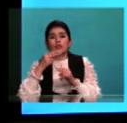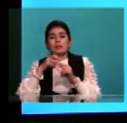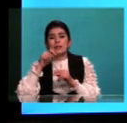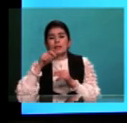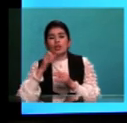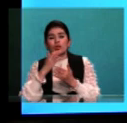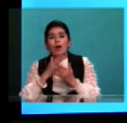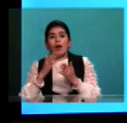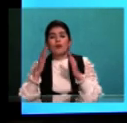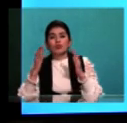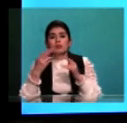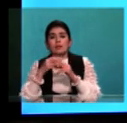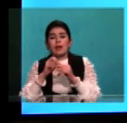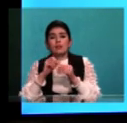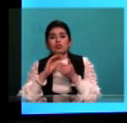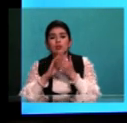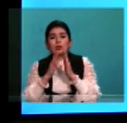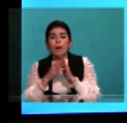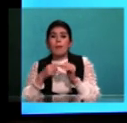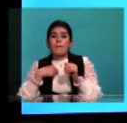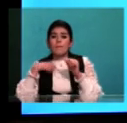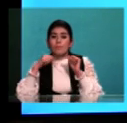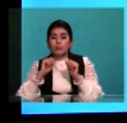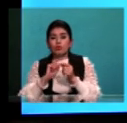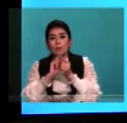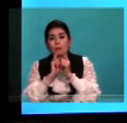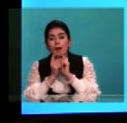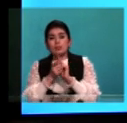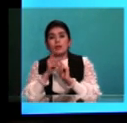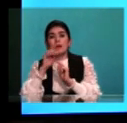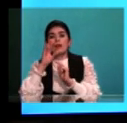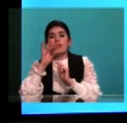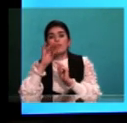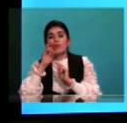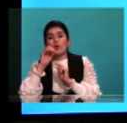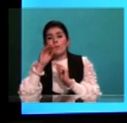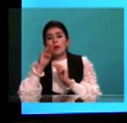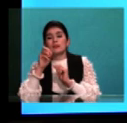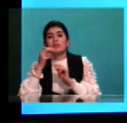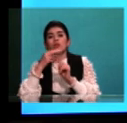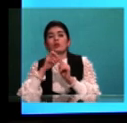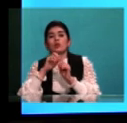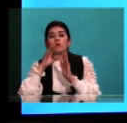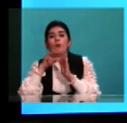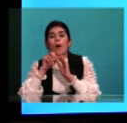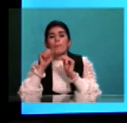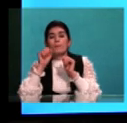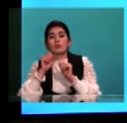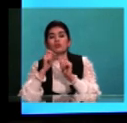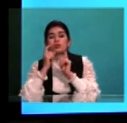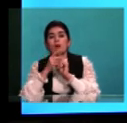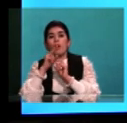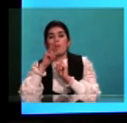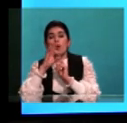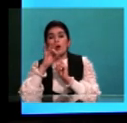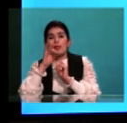есть огромное количество настроек. В принципе, мы можем поменять и формат архива файла, и можем изменить